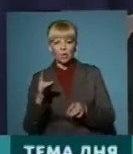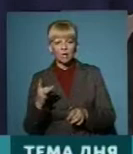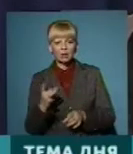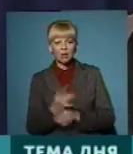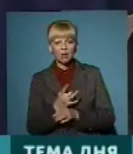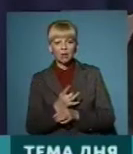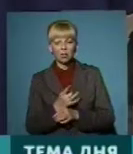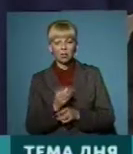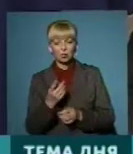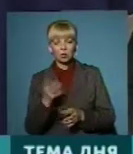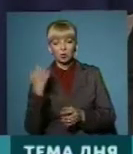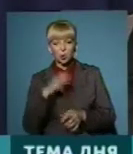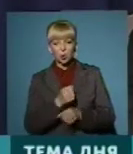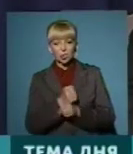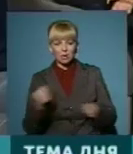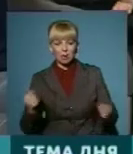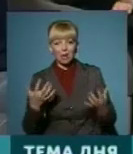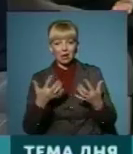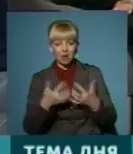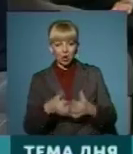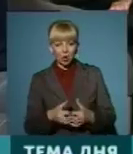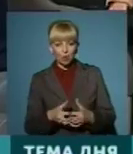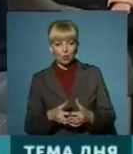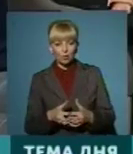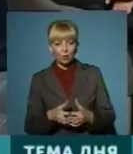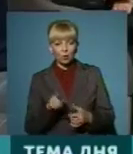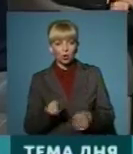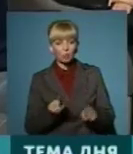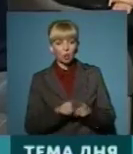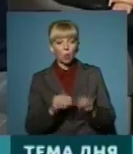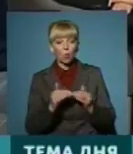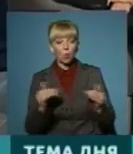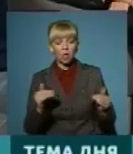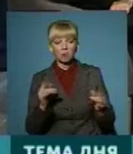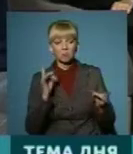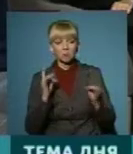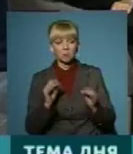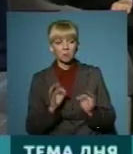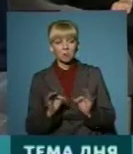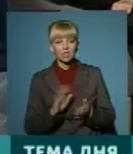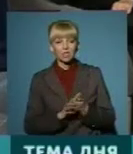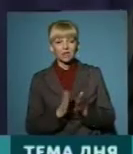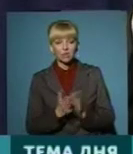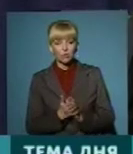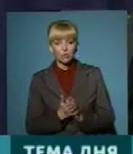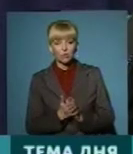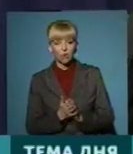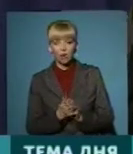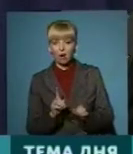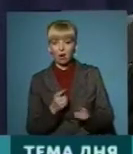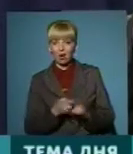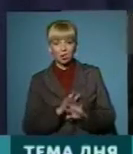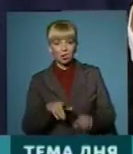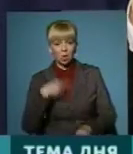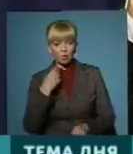провернулось, потому что взорвался, значит, реактор. Там уже радиации такого нет, уже не фонило. То ситуация в чем состоит? Однако, это же не говорит о